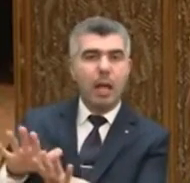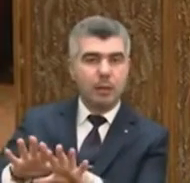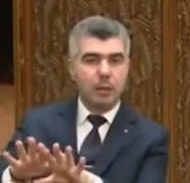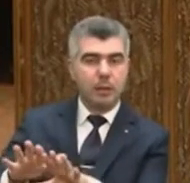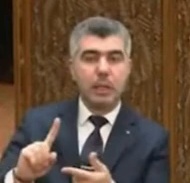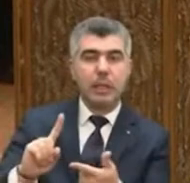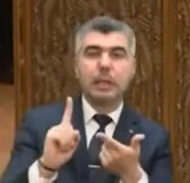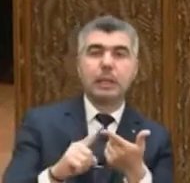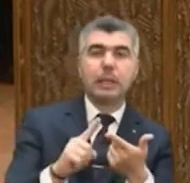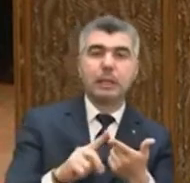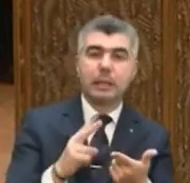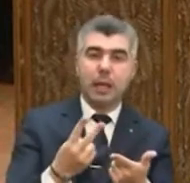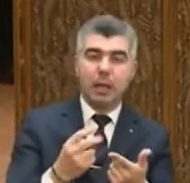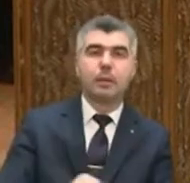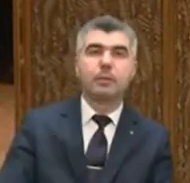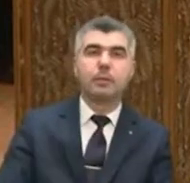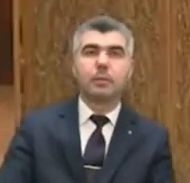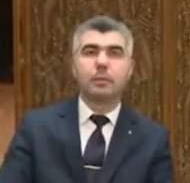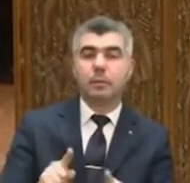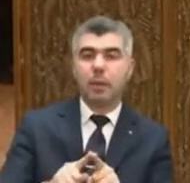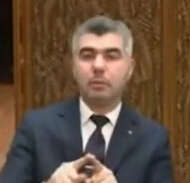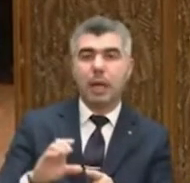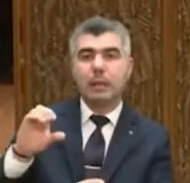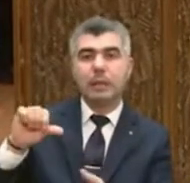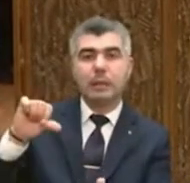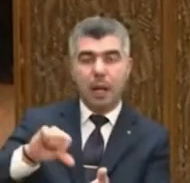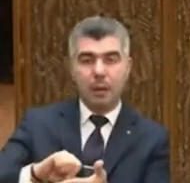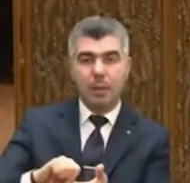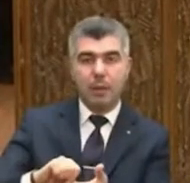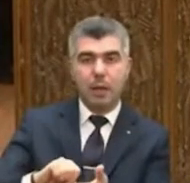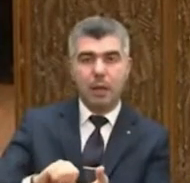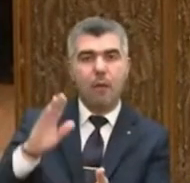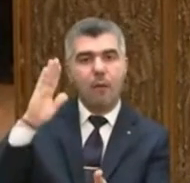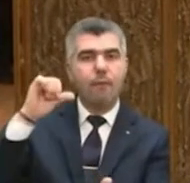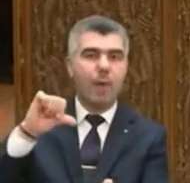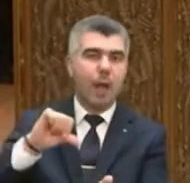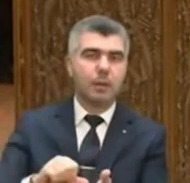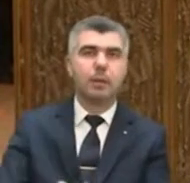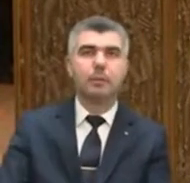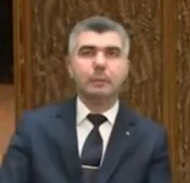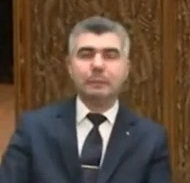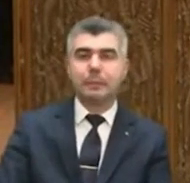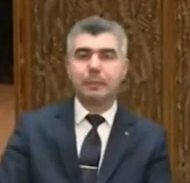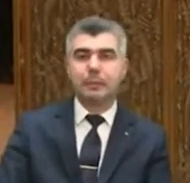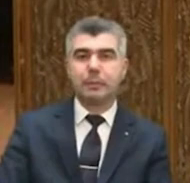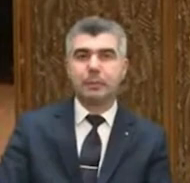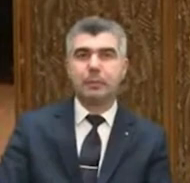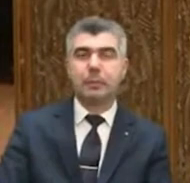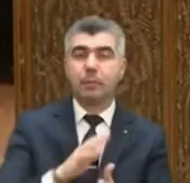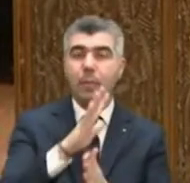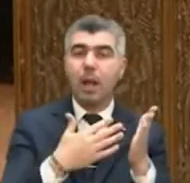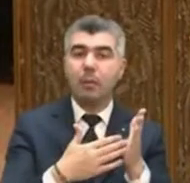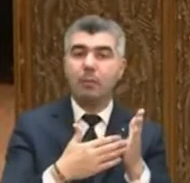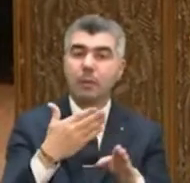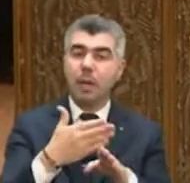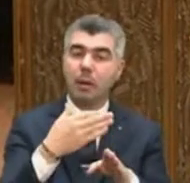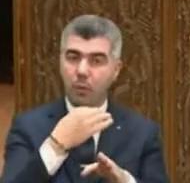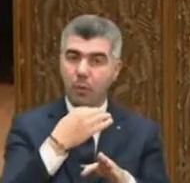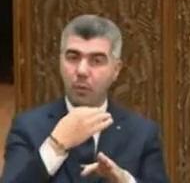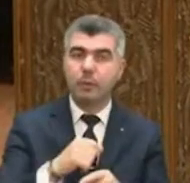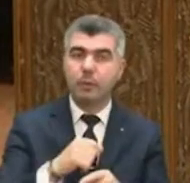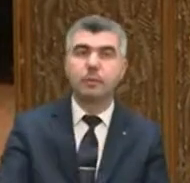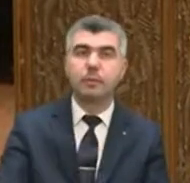والمحور المغاربي اللي تيربط بين البيضاء وجده مرورا بمدينه فاس. ولكن هذا البرنامج هذا تكلمنا عليه،